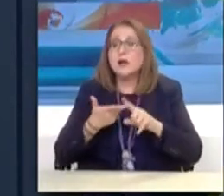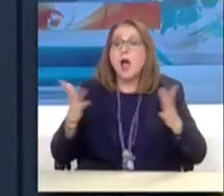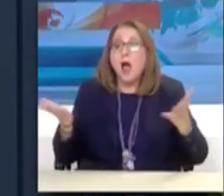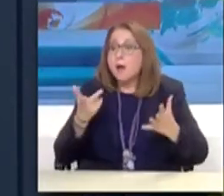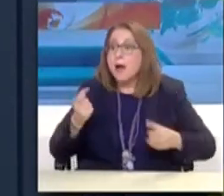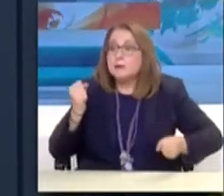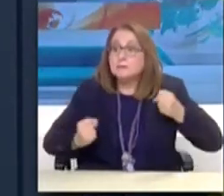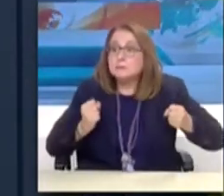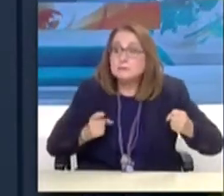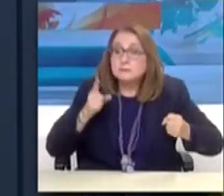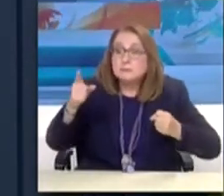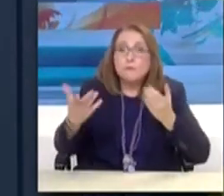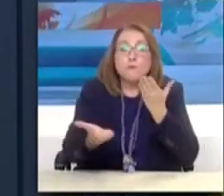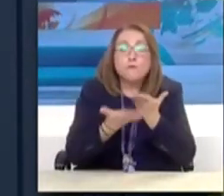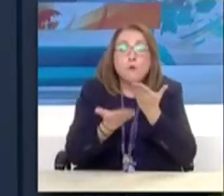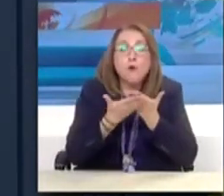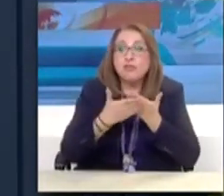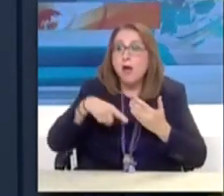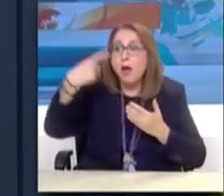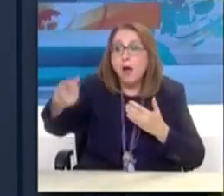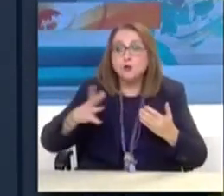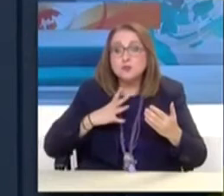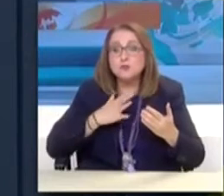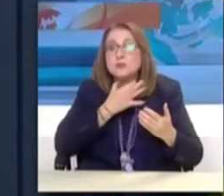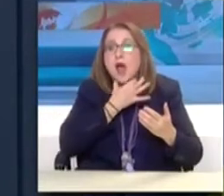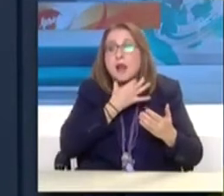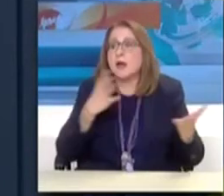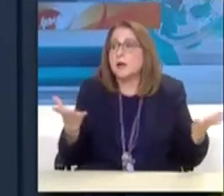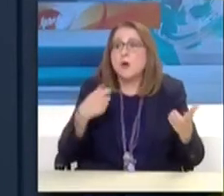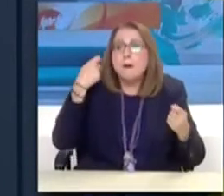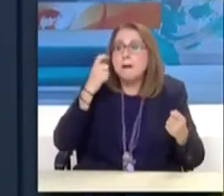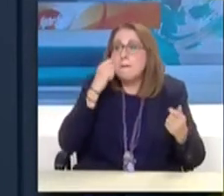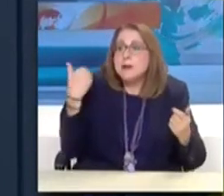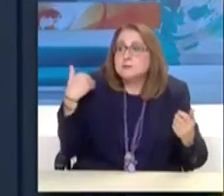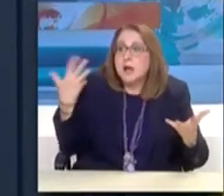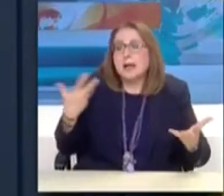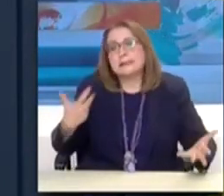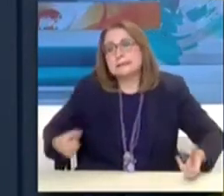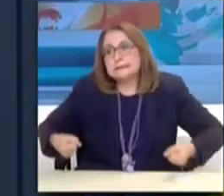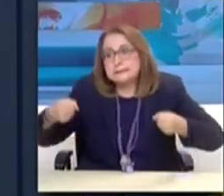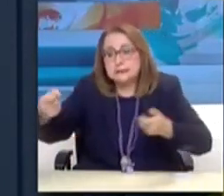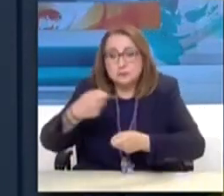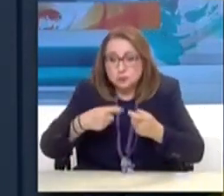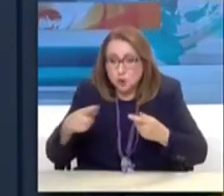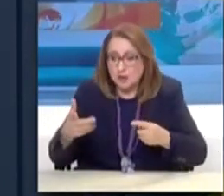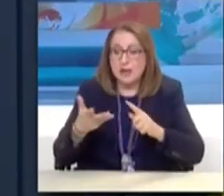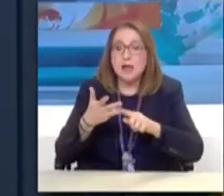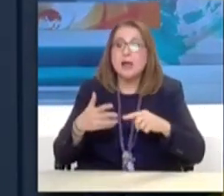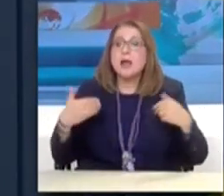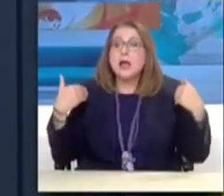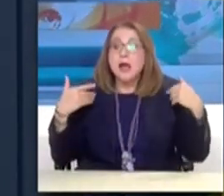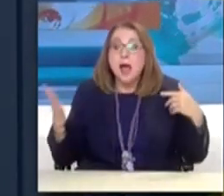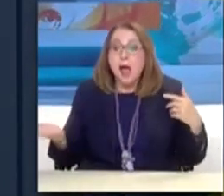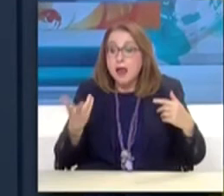σε ανθρώπους που αποδεδειγμένα βρίσκονται σε ανάγκη, σωματική άσκηση σε εξωτερικό χώρο ατομικά ή ανά